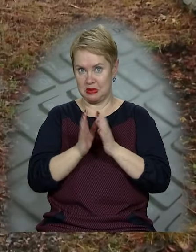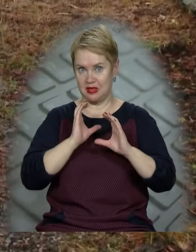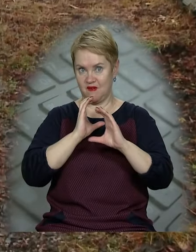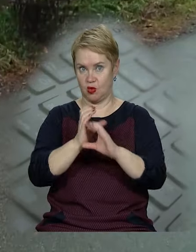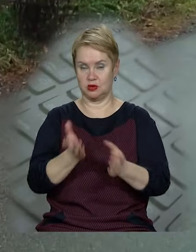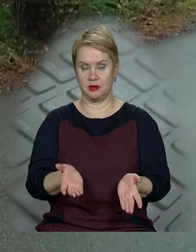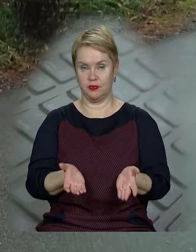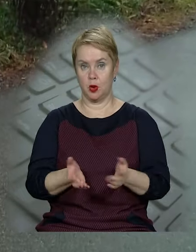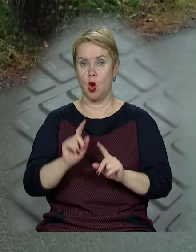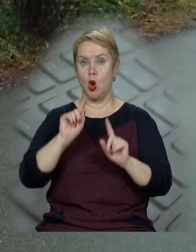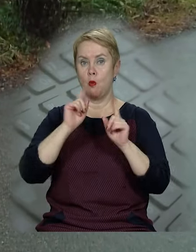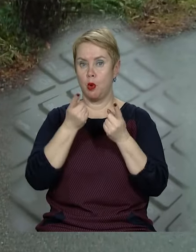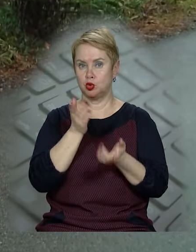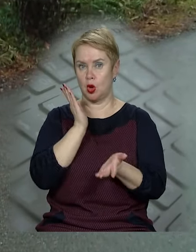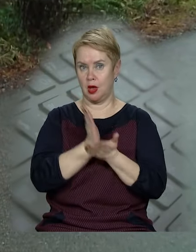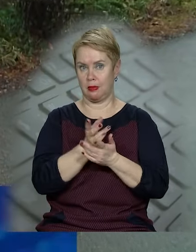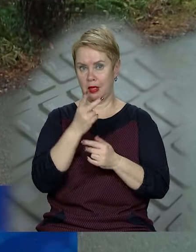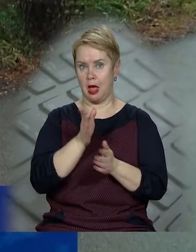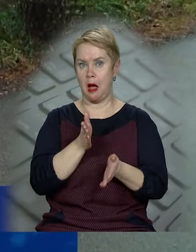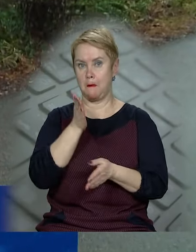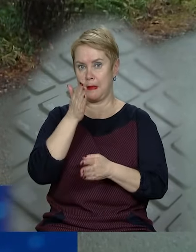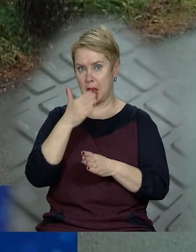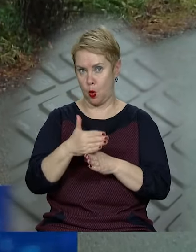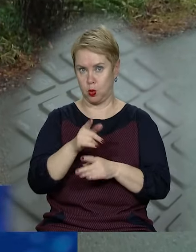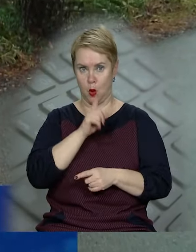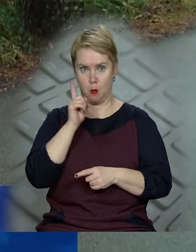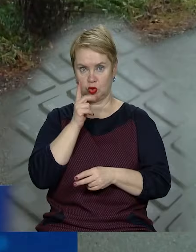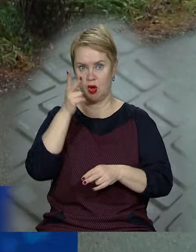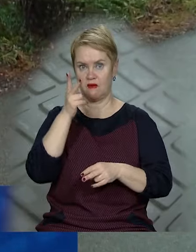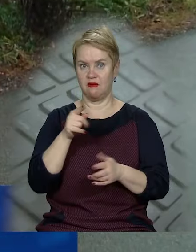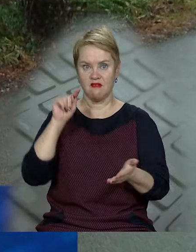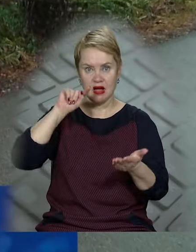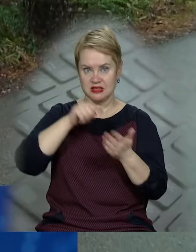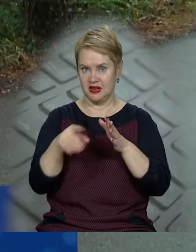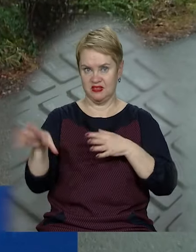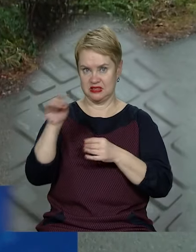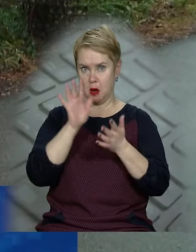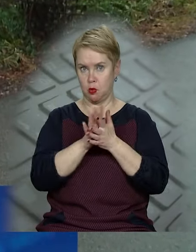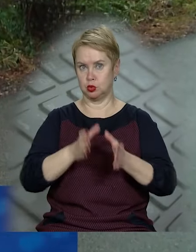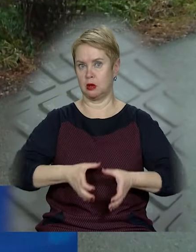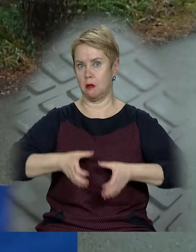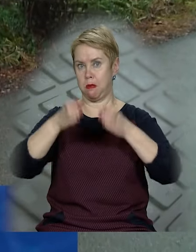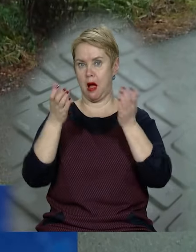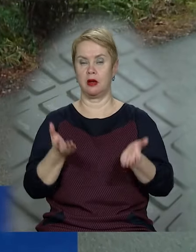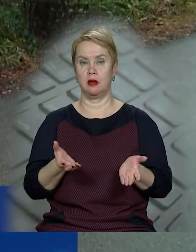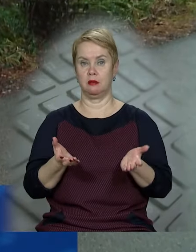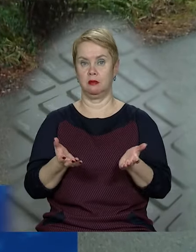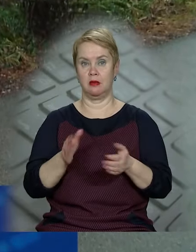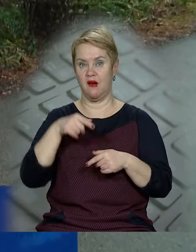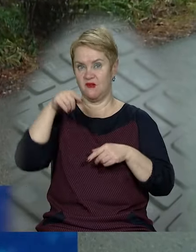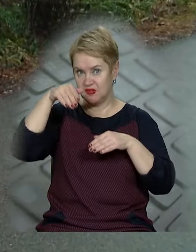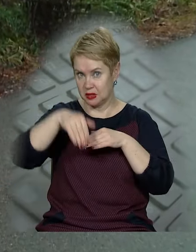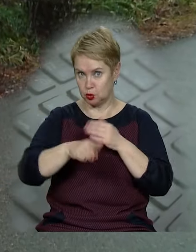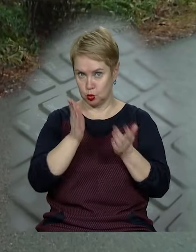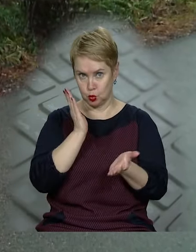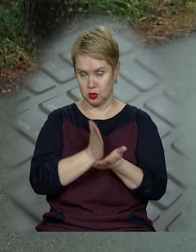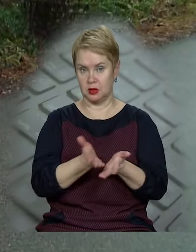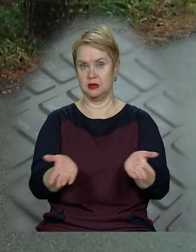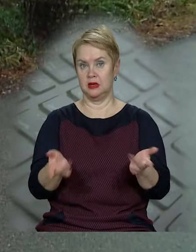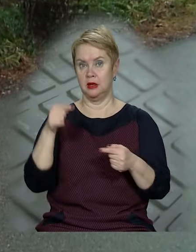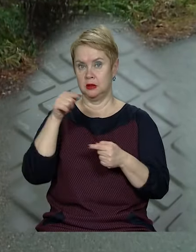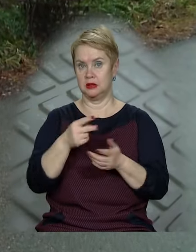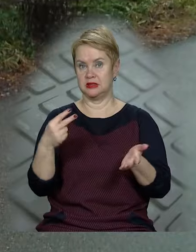сміттєвоз. Чому саме на переулку Молодіжному концентруються всі мусорні баки? Внизу стоїть мусорний бак,